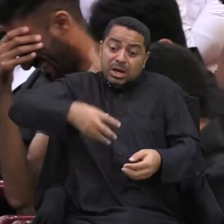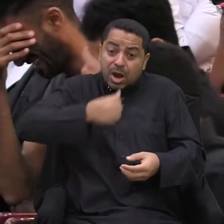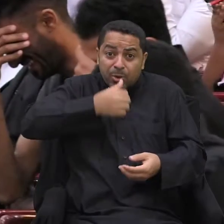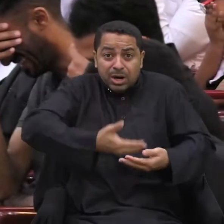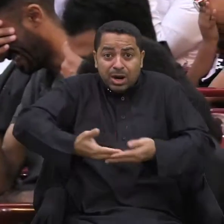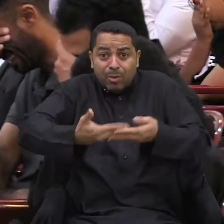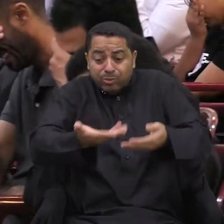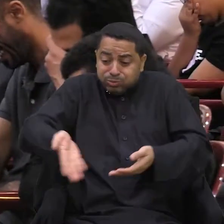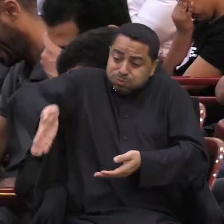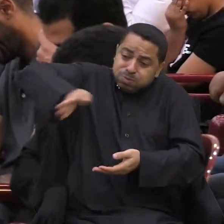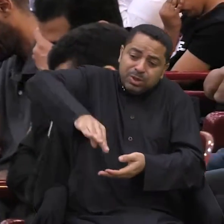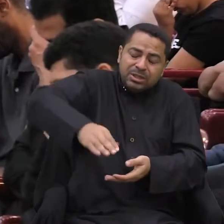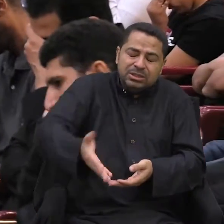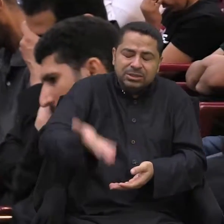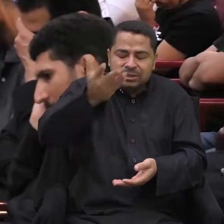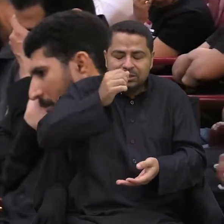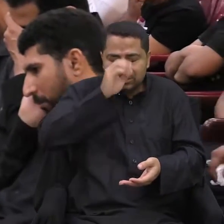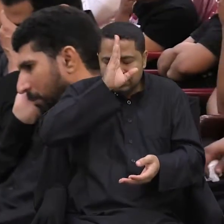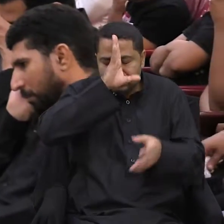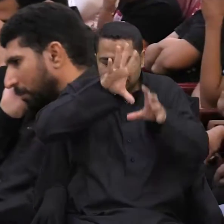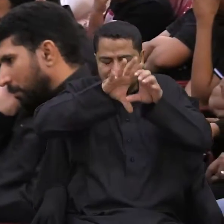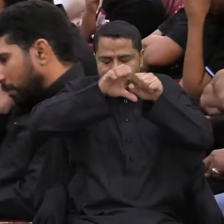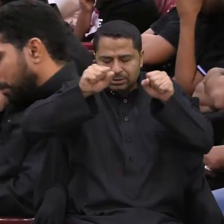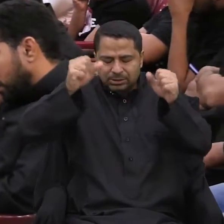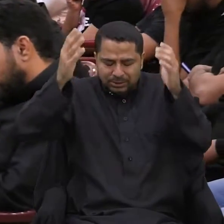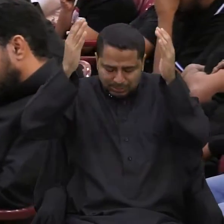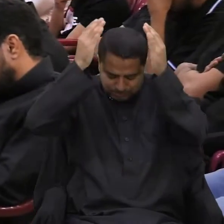لليدين. وحسين